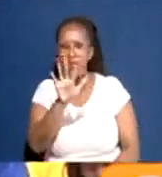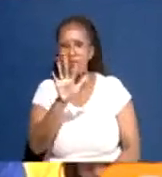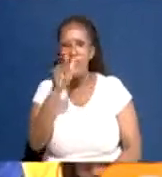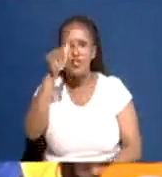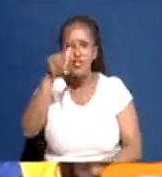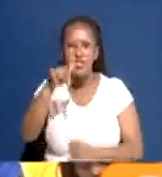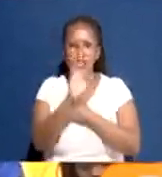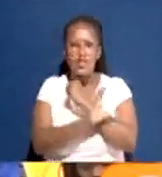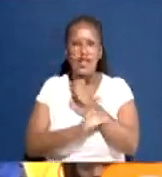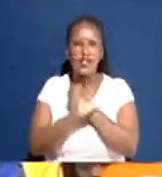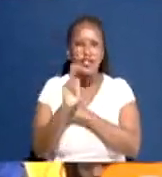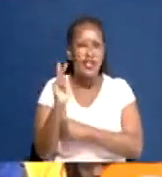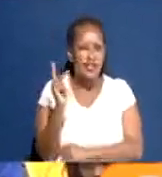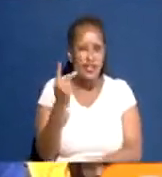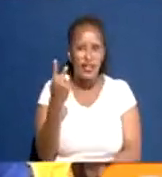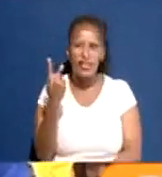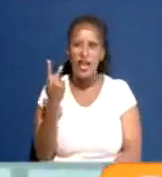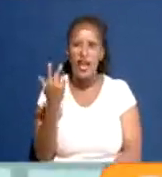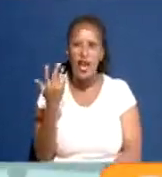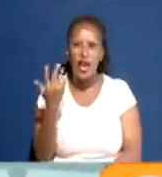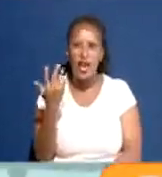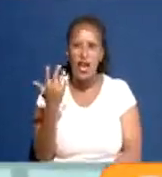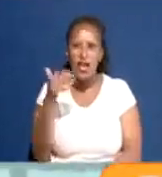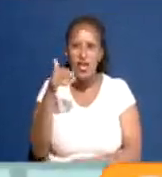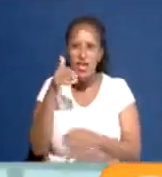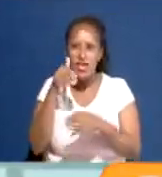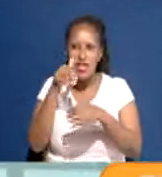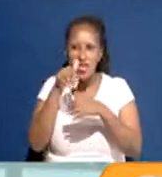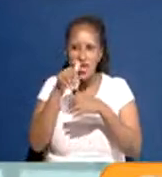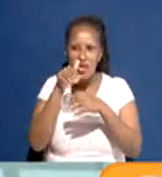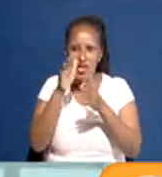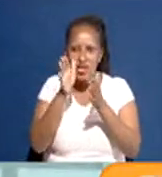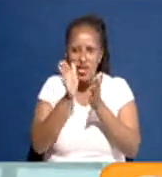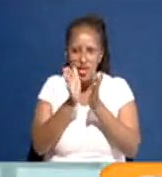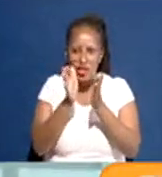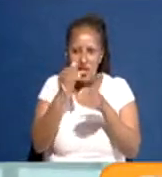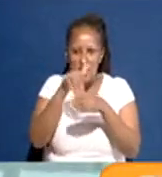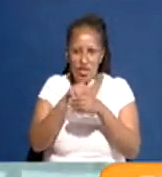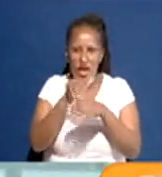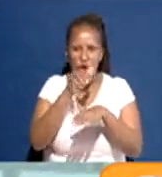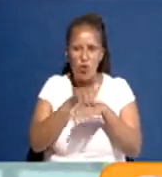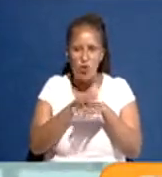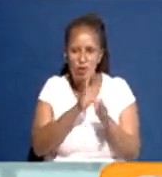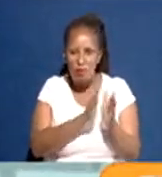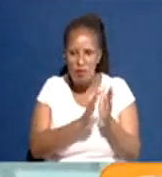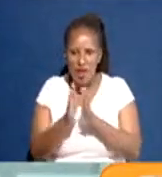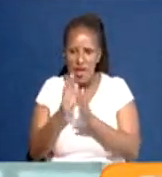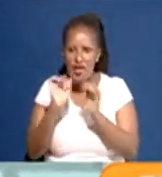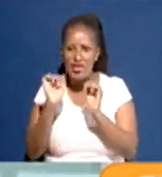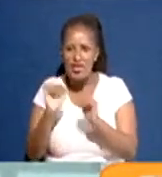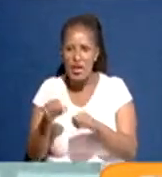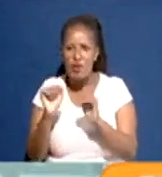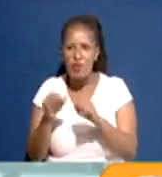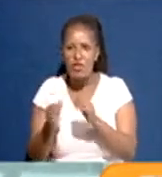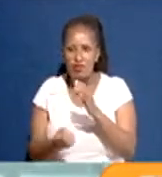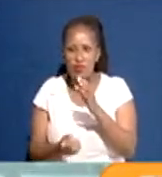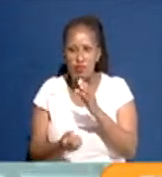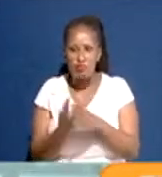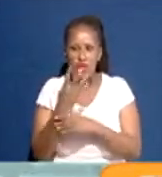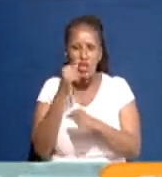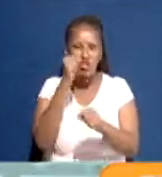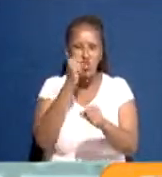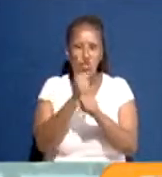taifa letu la Kenya, katika nia na mpango yetu ya kuzalisha ajira